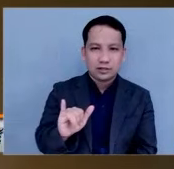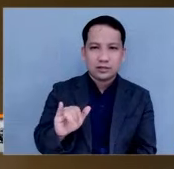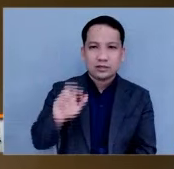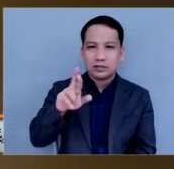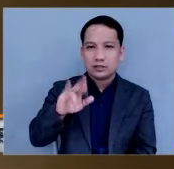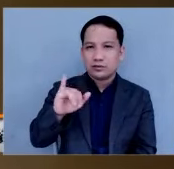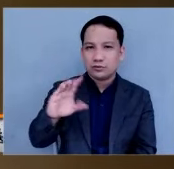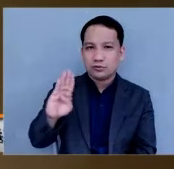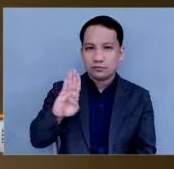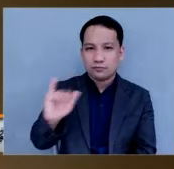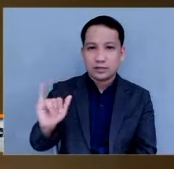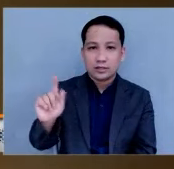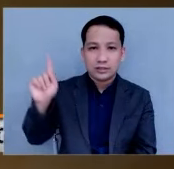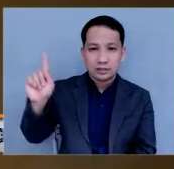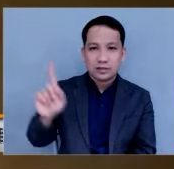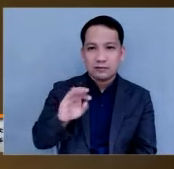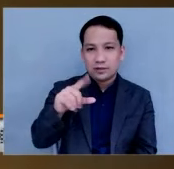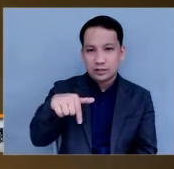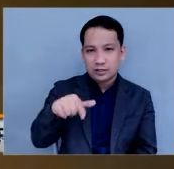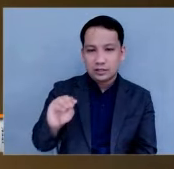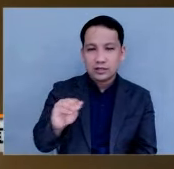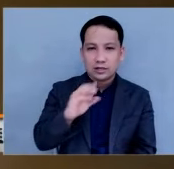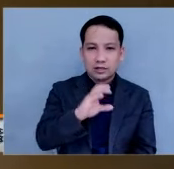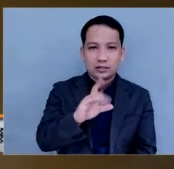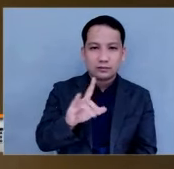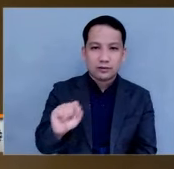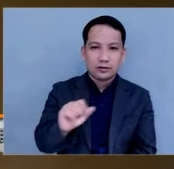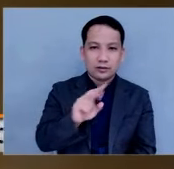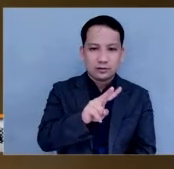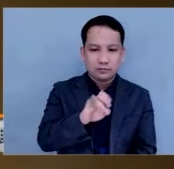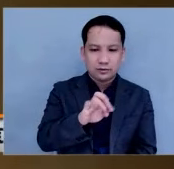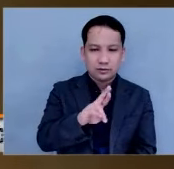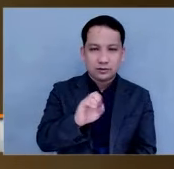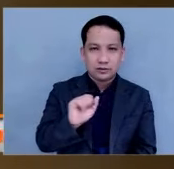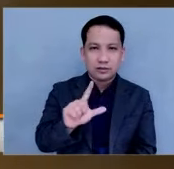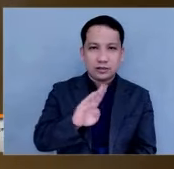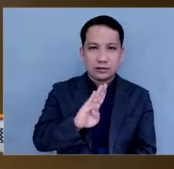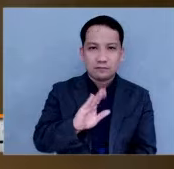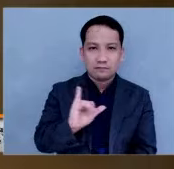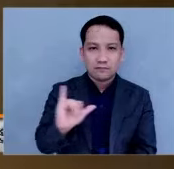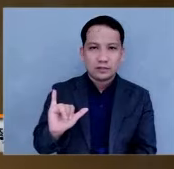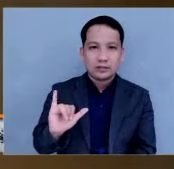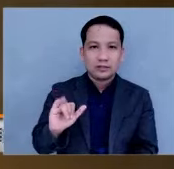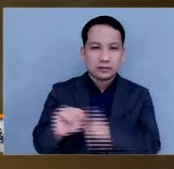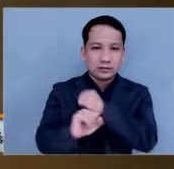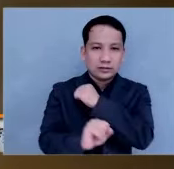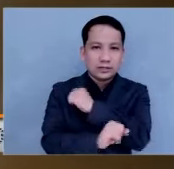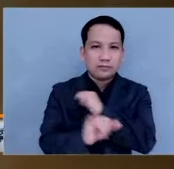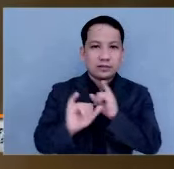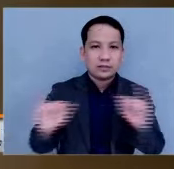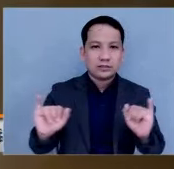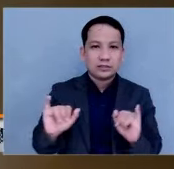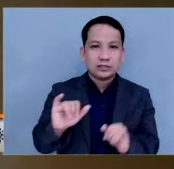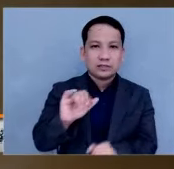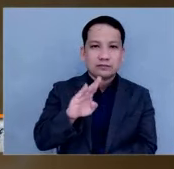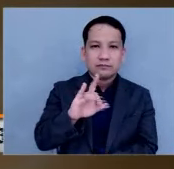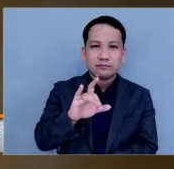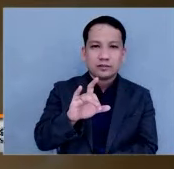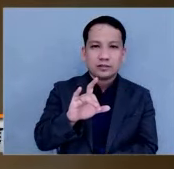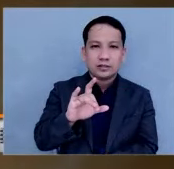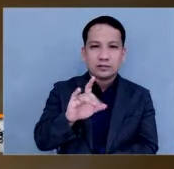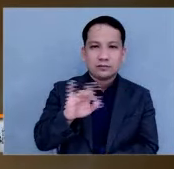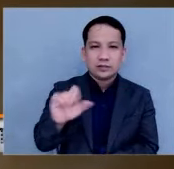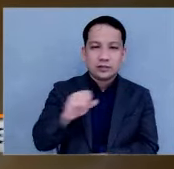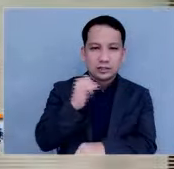Bay, Makeda Bay, Kalbayog at Villarreal Bay sa Samar. May red tide din sa Biliran Island at Kariraga Bay